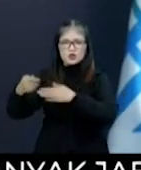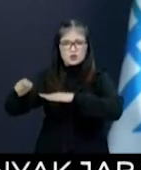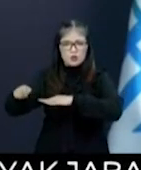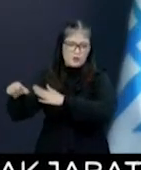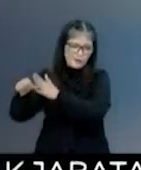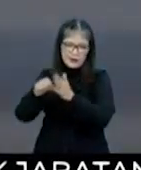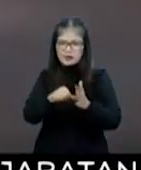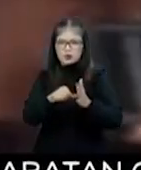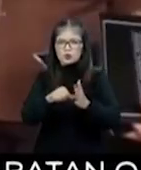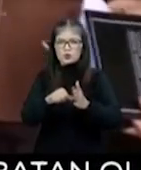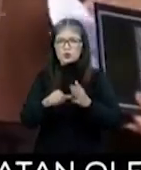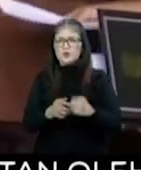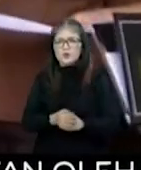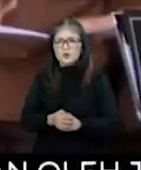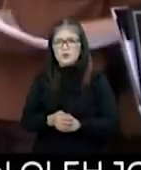tengah berlangsung.